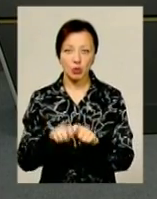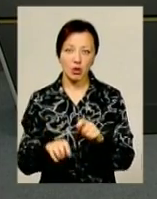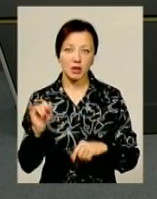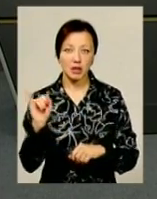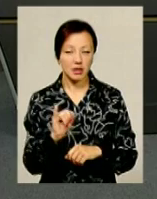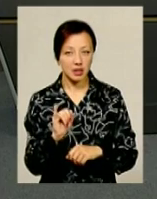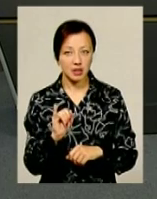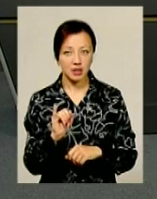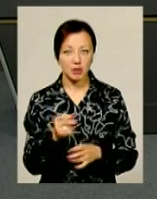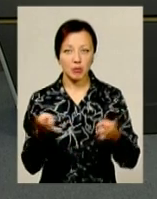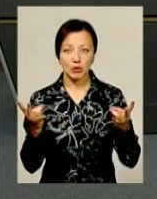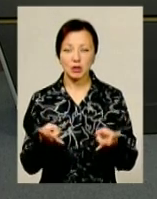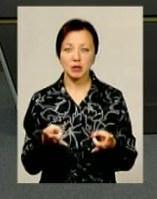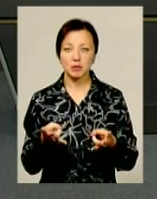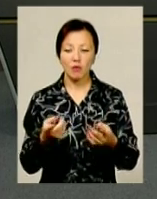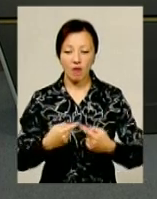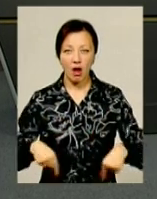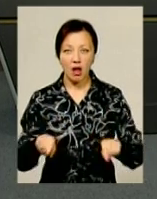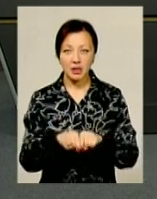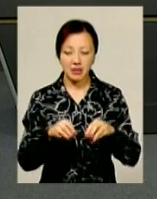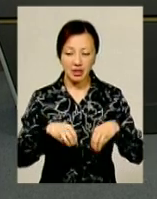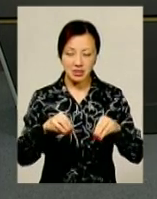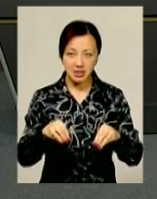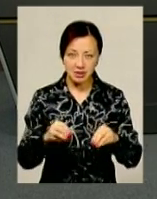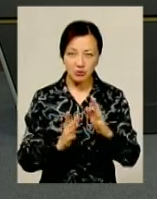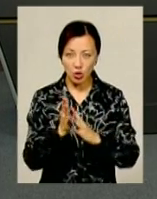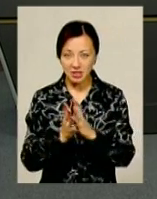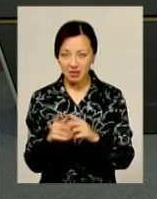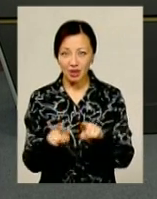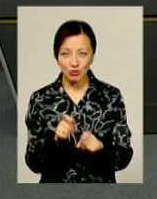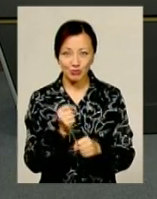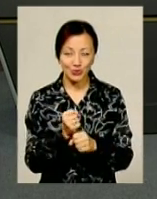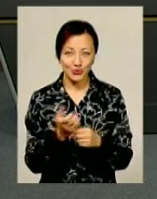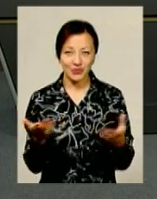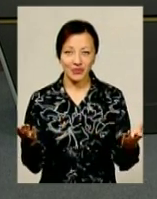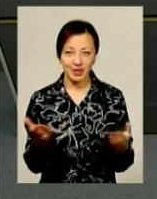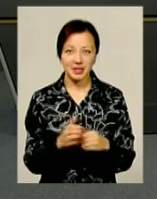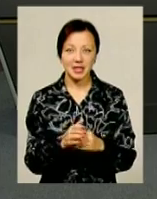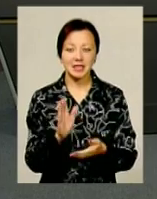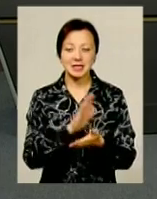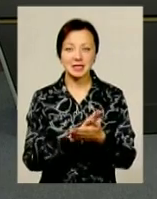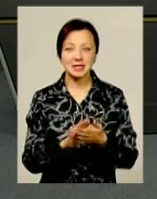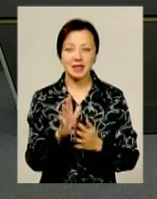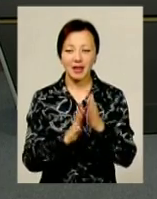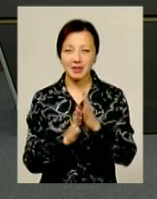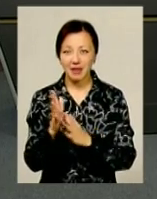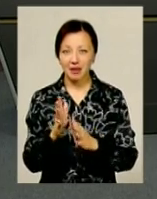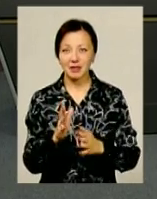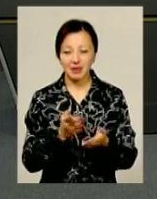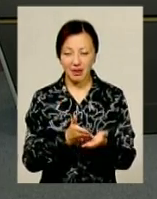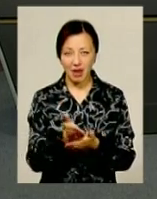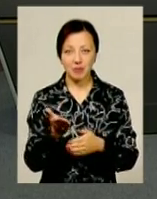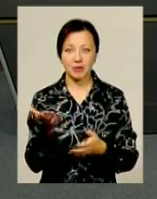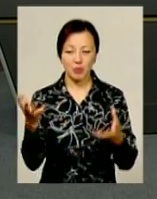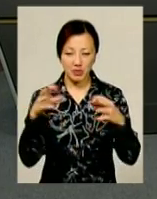і потрібно в галузі насінництва, розсадництва також працювати, і фітосанітарний напрямок там... Теж свого